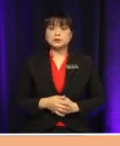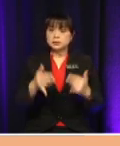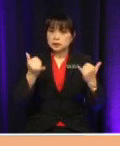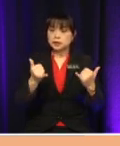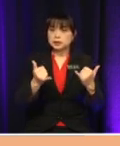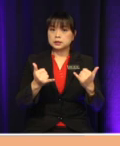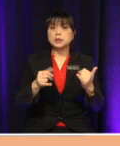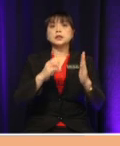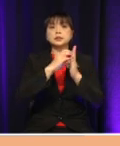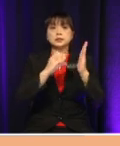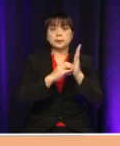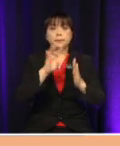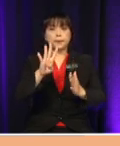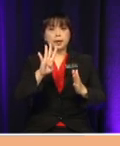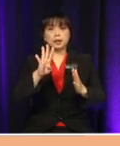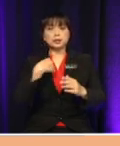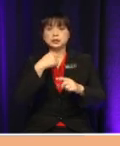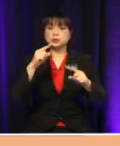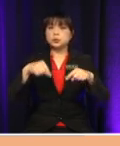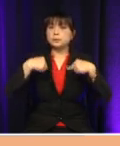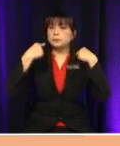pergi bab 9 Volvo